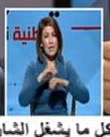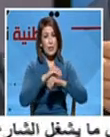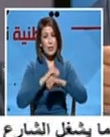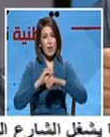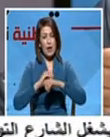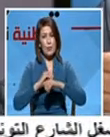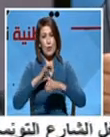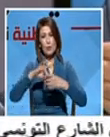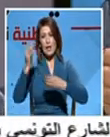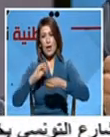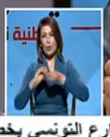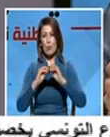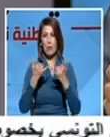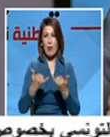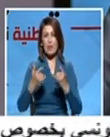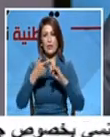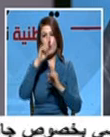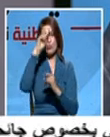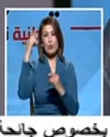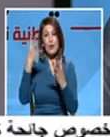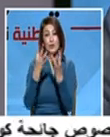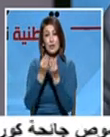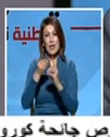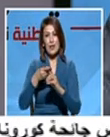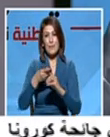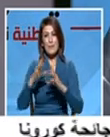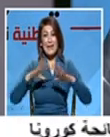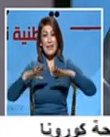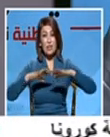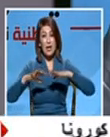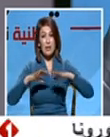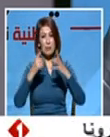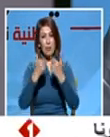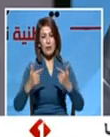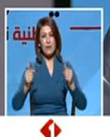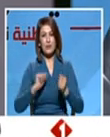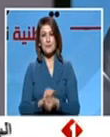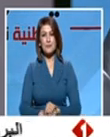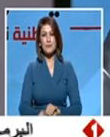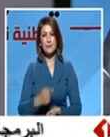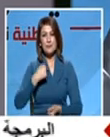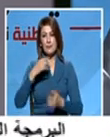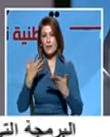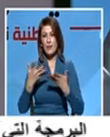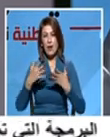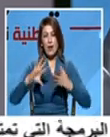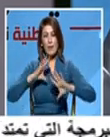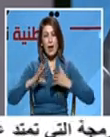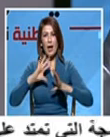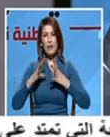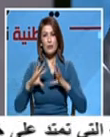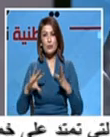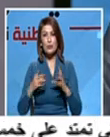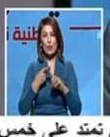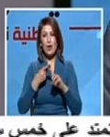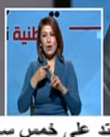كيف يعملوا سيركوي وكيف الاجراءات العامه هو يقول لهم وقتاش يرجعوه. من شنو خايف انت؟ خايف انا المشكله اللي عندنا برشا